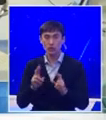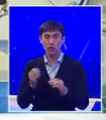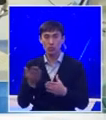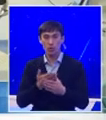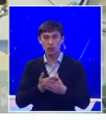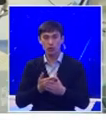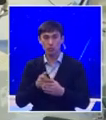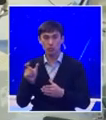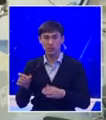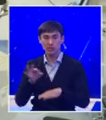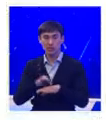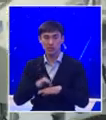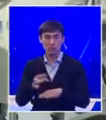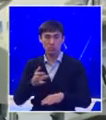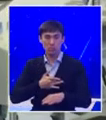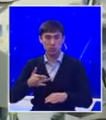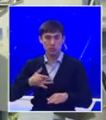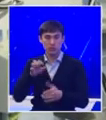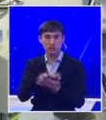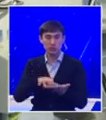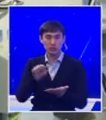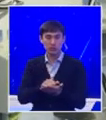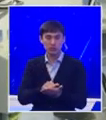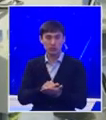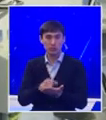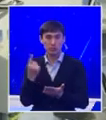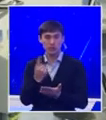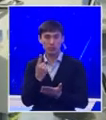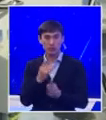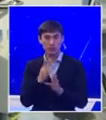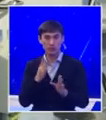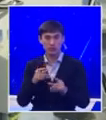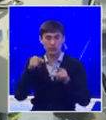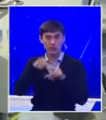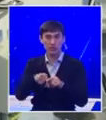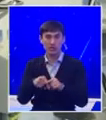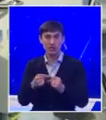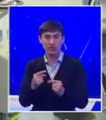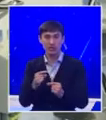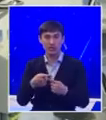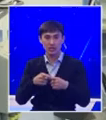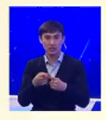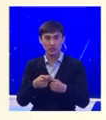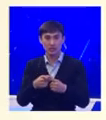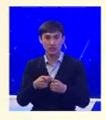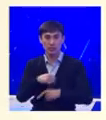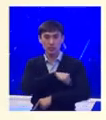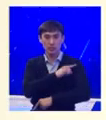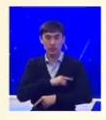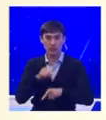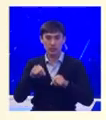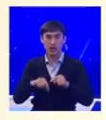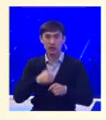пациентам с поражением легких. Первое ЭКМО уже в области мы внедрили на базе вот многопрофильной больницы. Самое